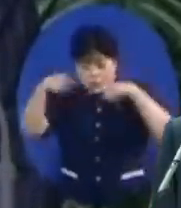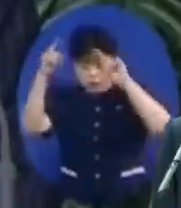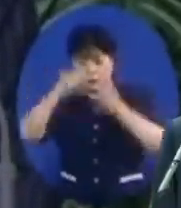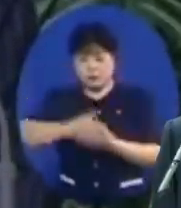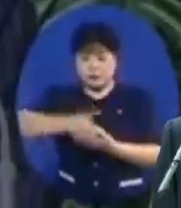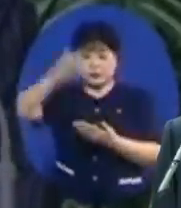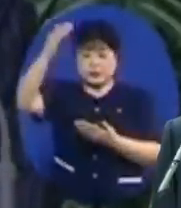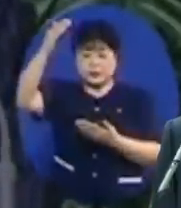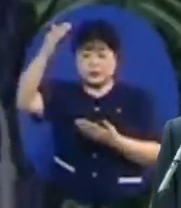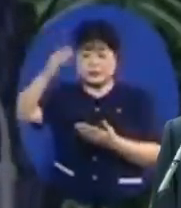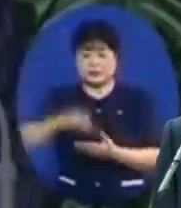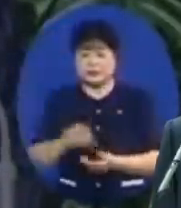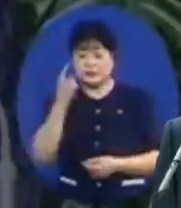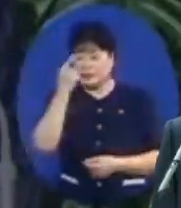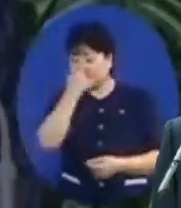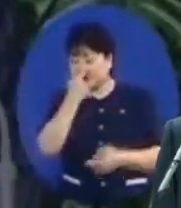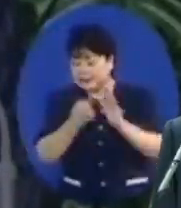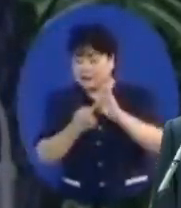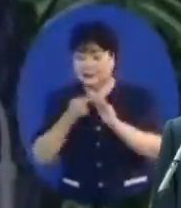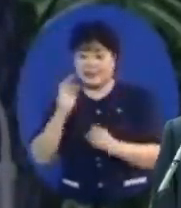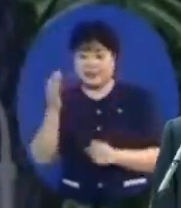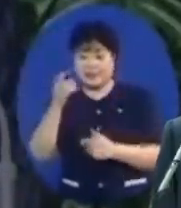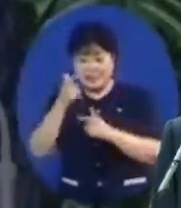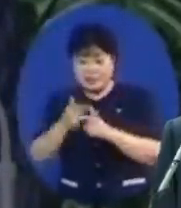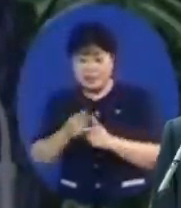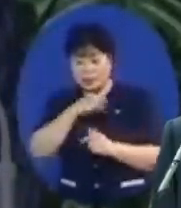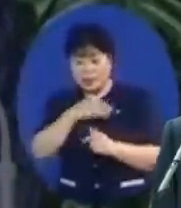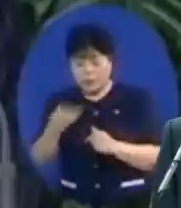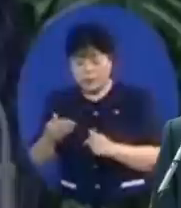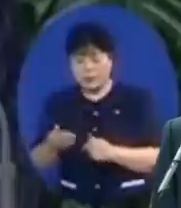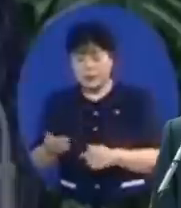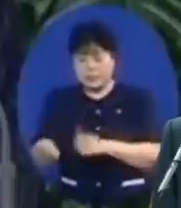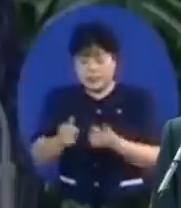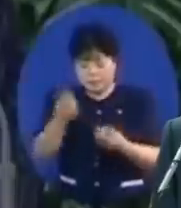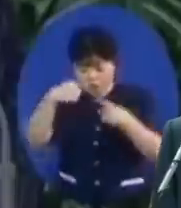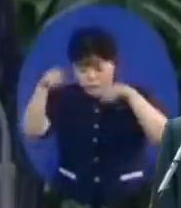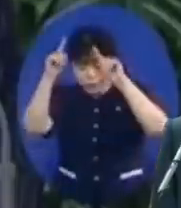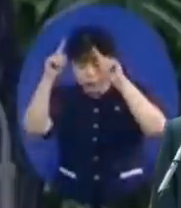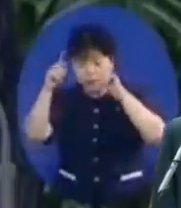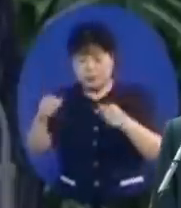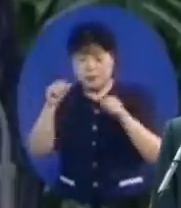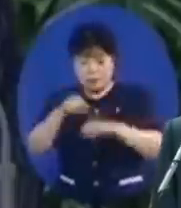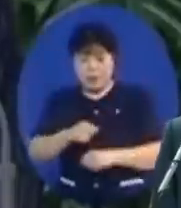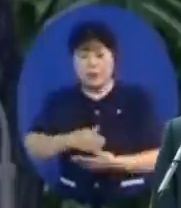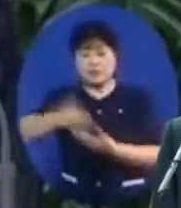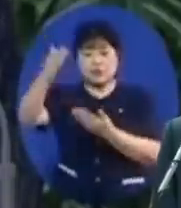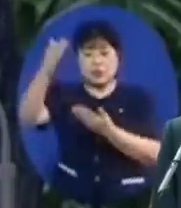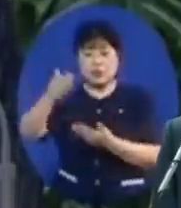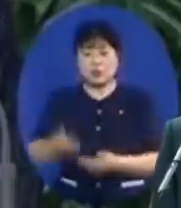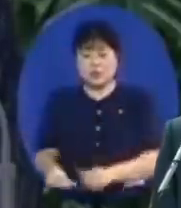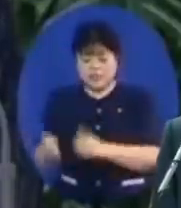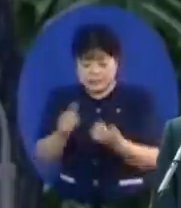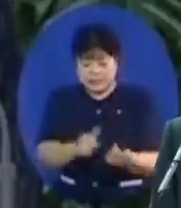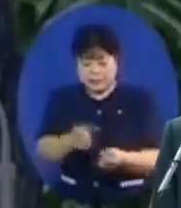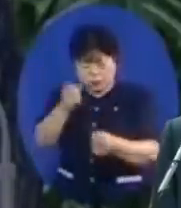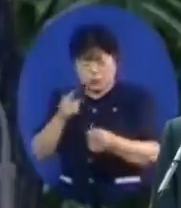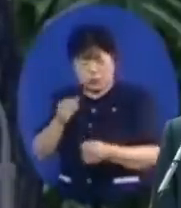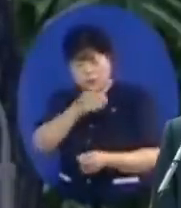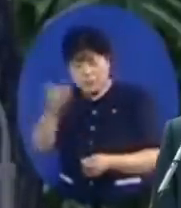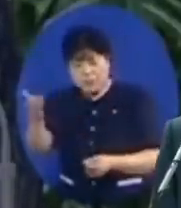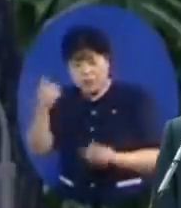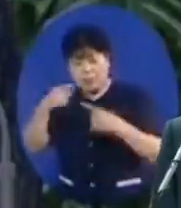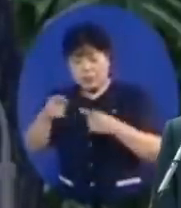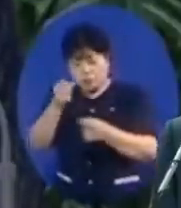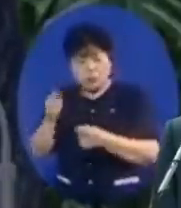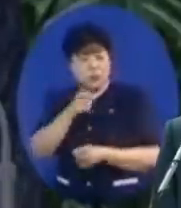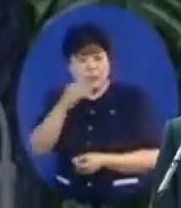멸한 증거가 되는 것입니다. 예수님의 보혈은 사망과 음부를 멸해버린 것입니다. 사망아 너희 쏘는 것이 어디냐, 음부야 너희